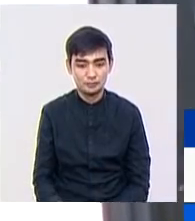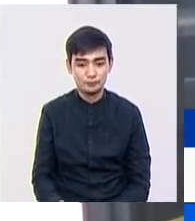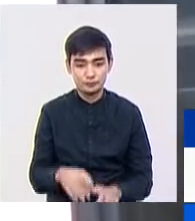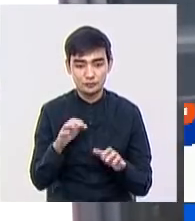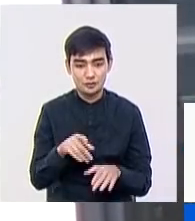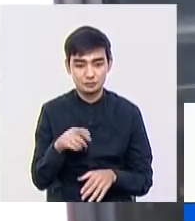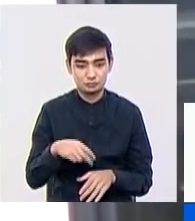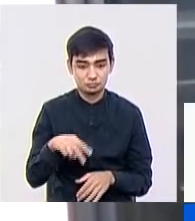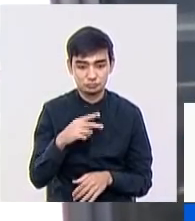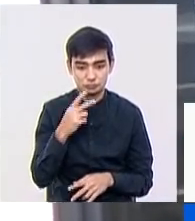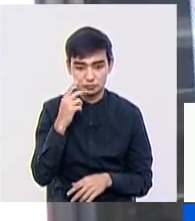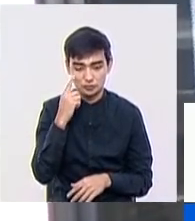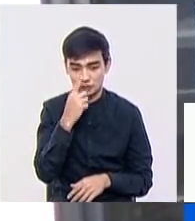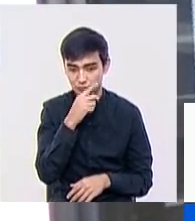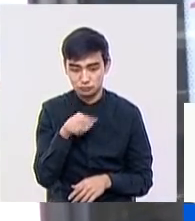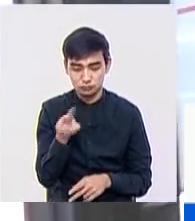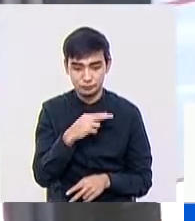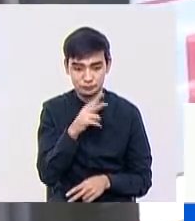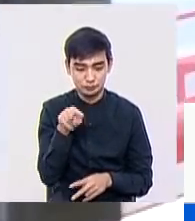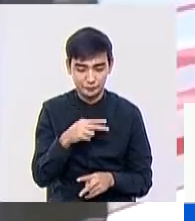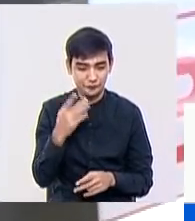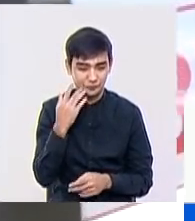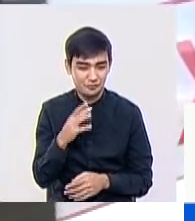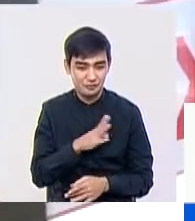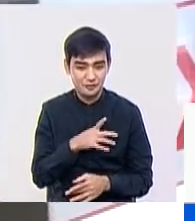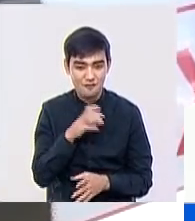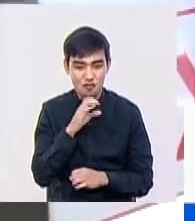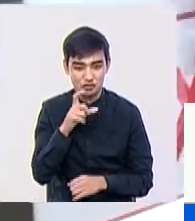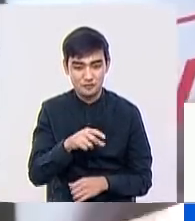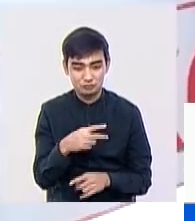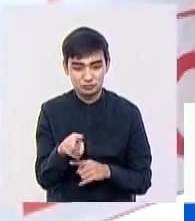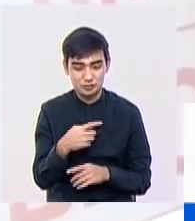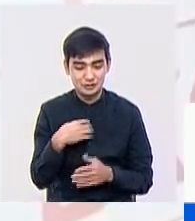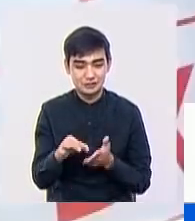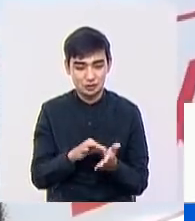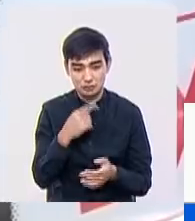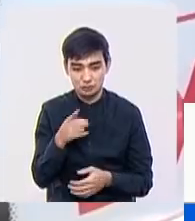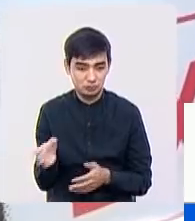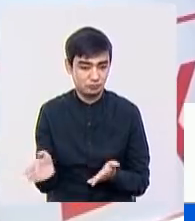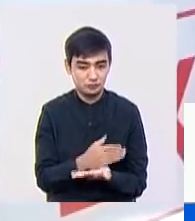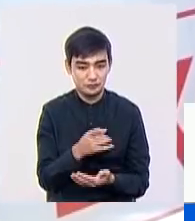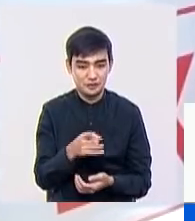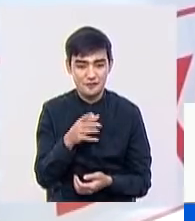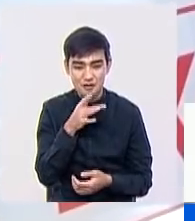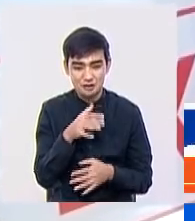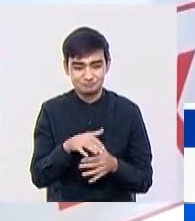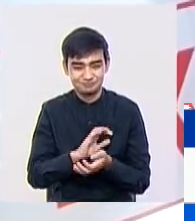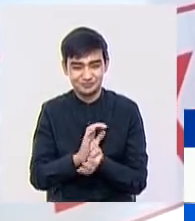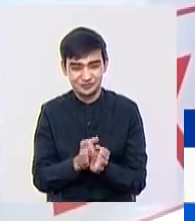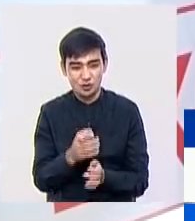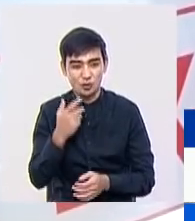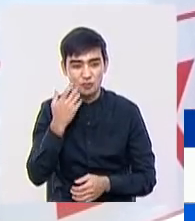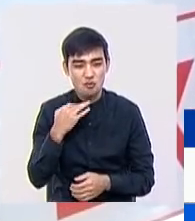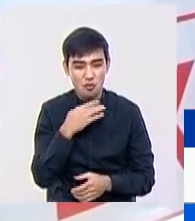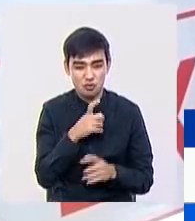же разбегаются, туда-сюда смотрят. Я им сразу говорю, уходите. Они в час пика ходят, когда